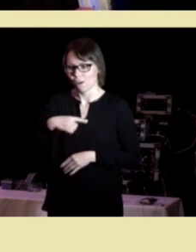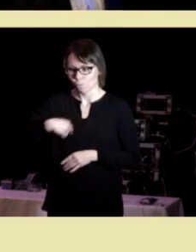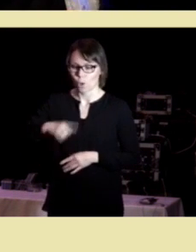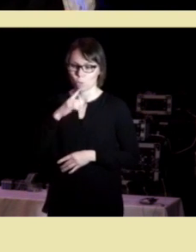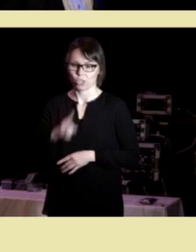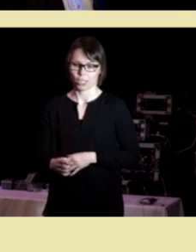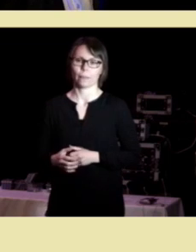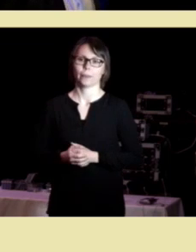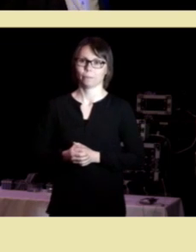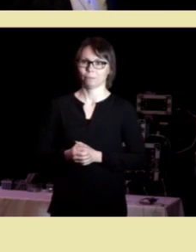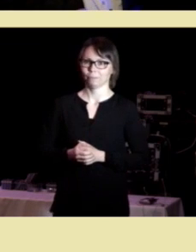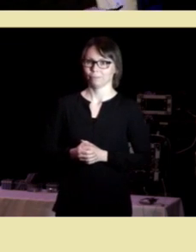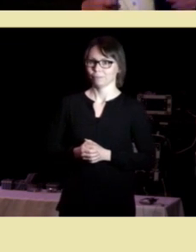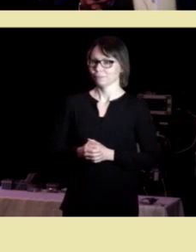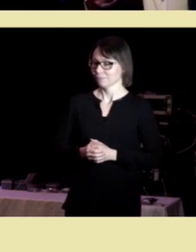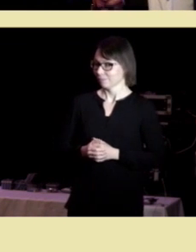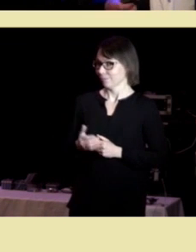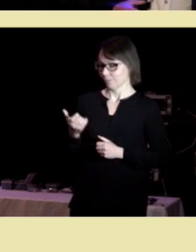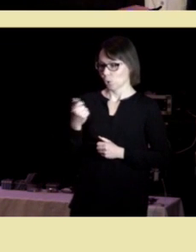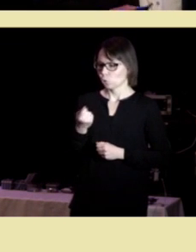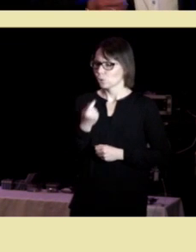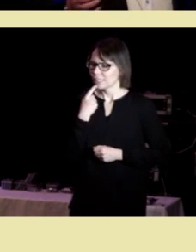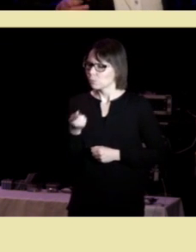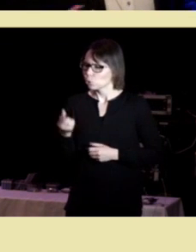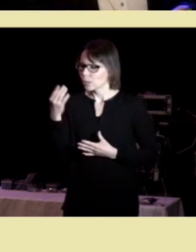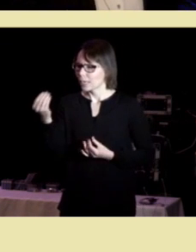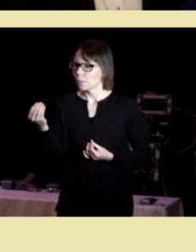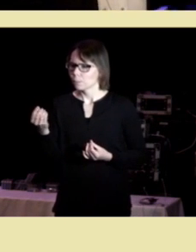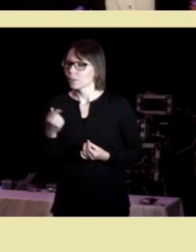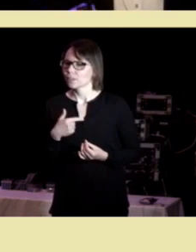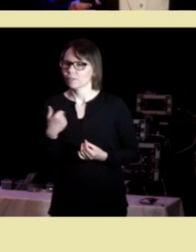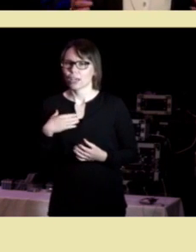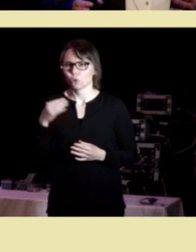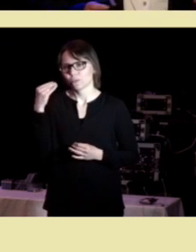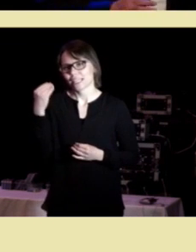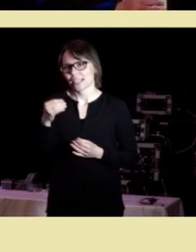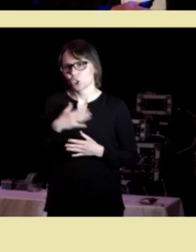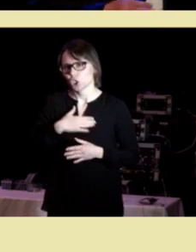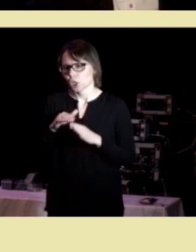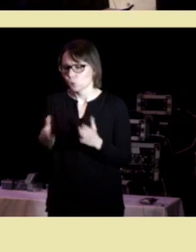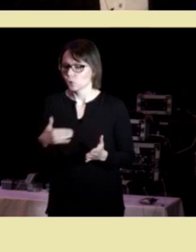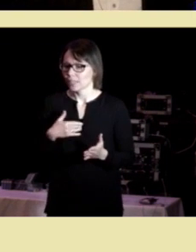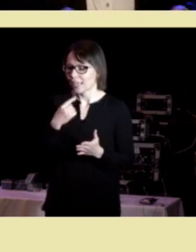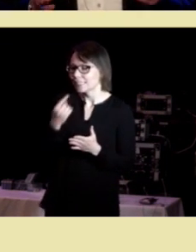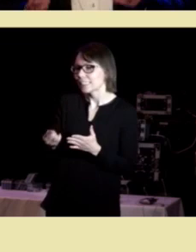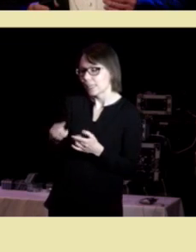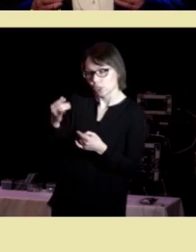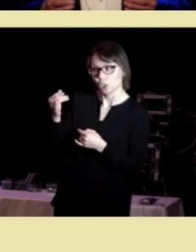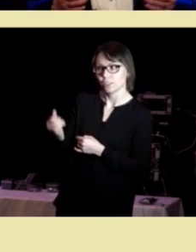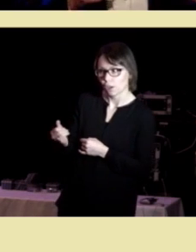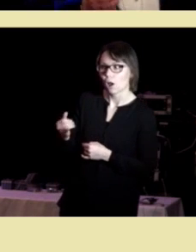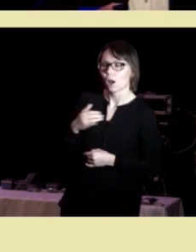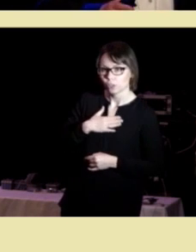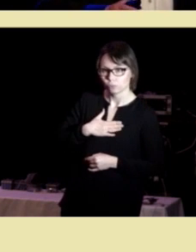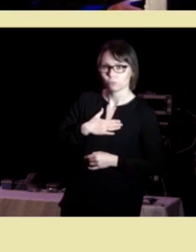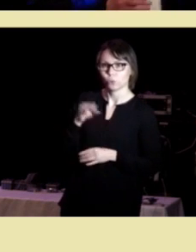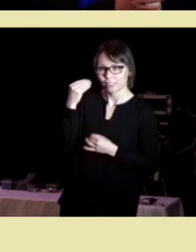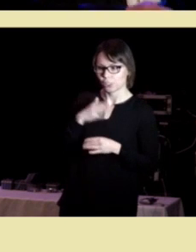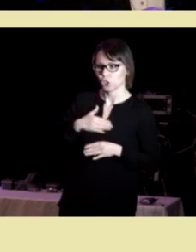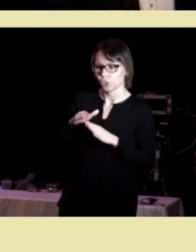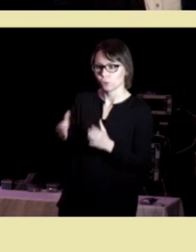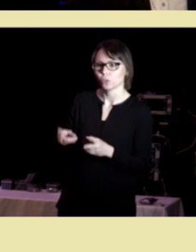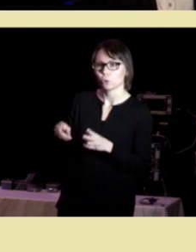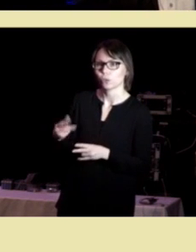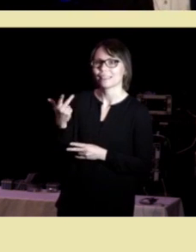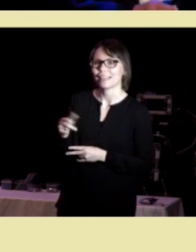vår påstand. Jeg har da hørt at noen sier, ja, du glemmer at vi er et universitetssykehus, og da fullfører jeg setningen med å si at ja, vi er et